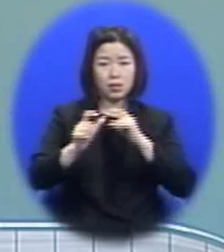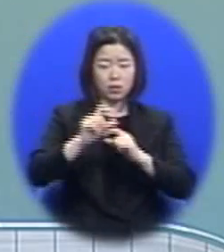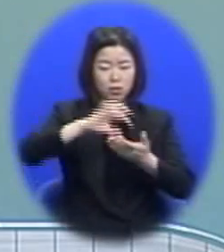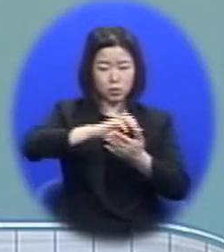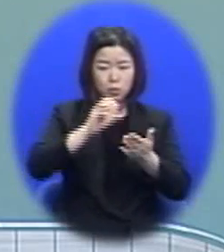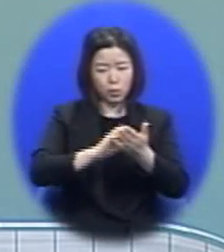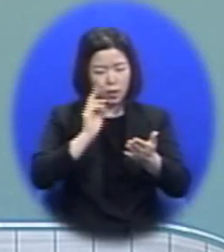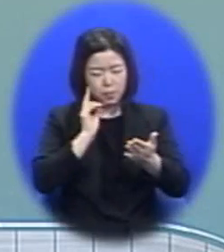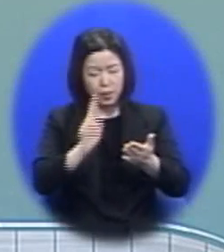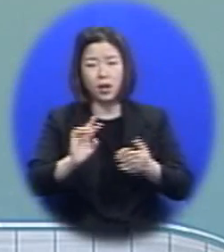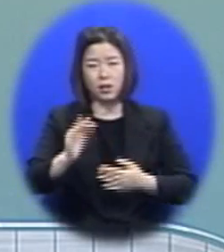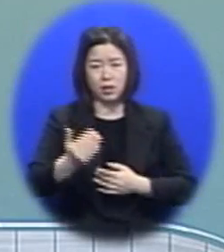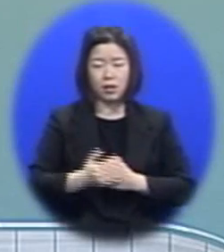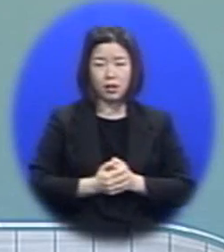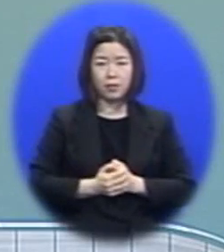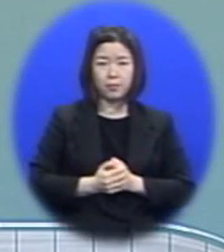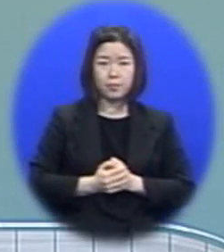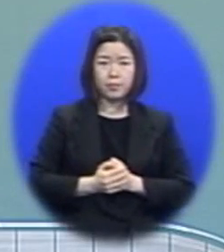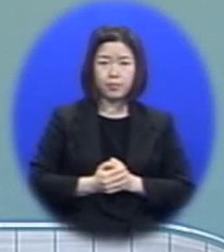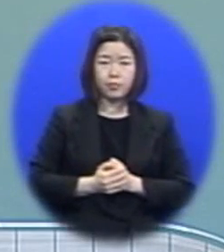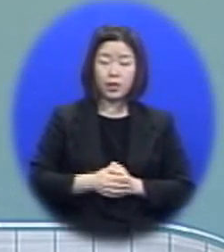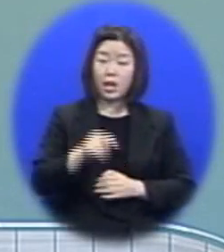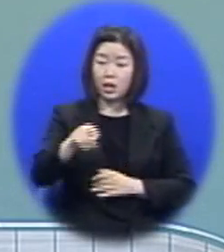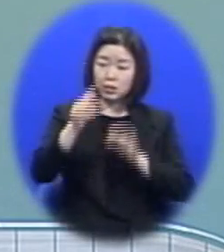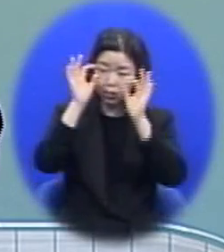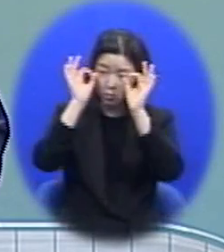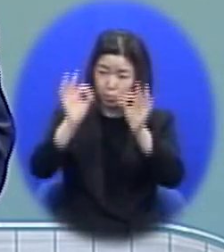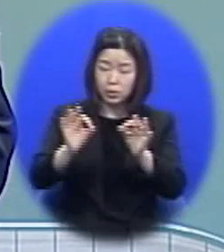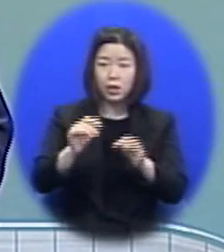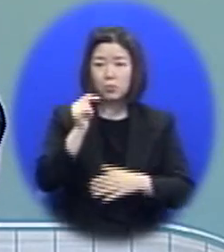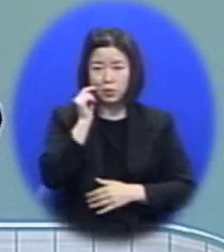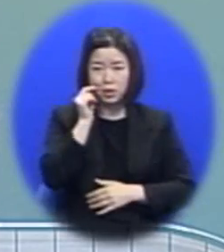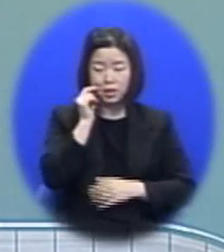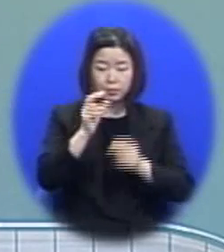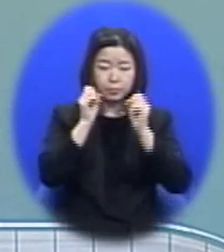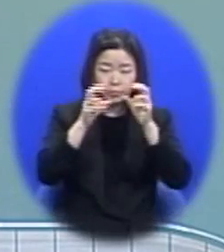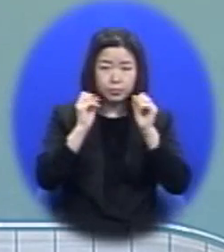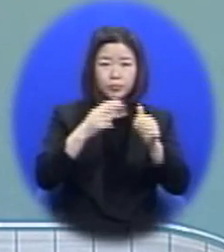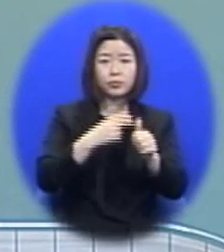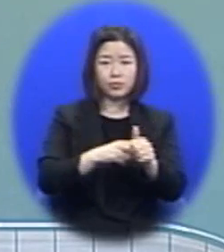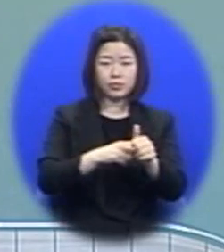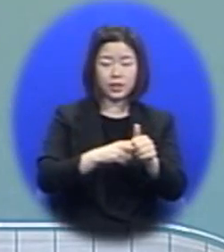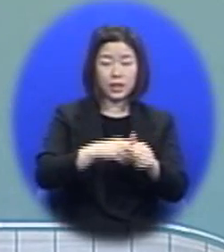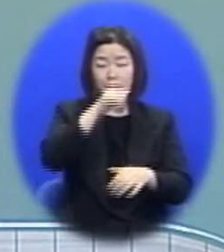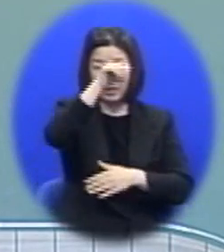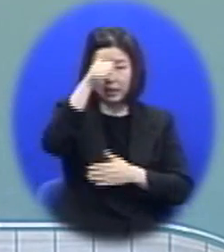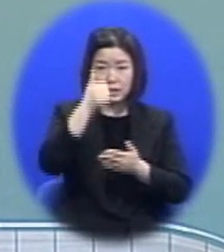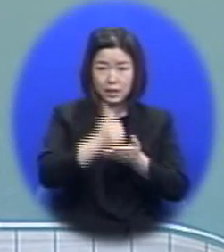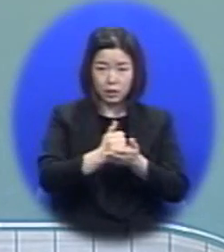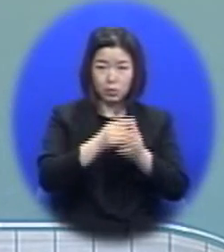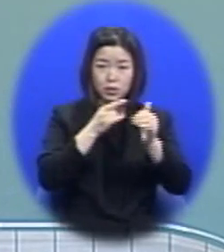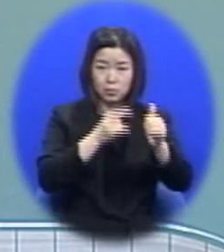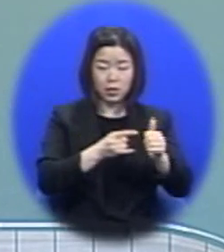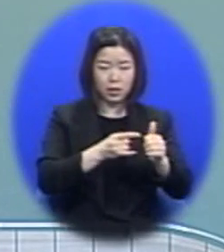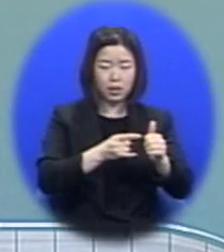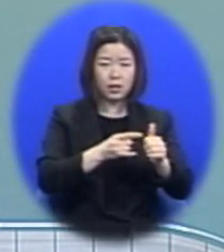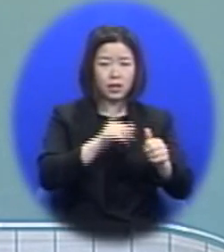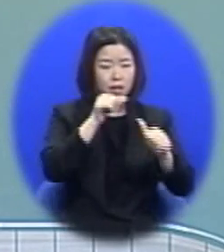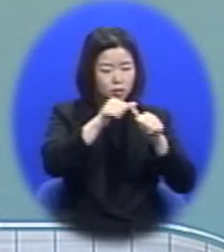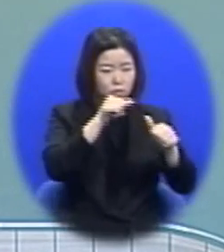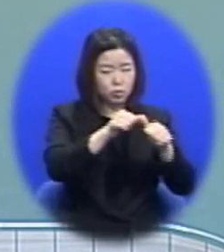심해지 거예 그걸 보다 못한 선교사님이 길선주 장로님에게 충고를